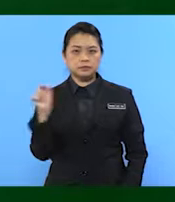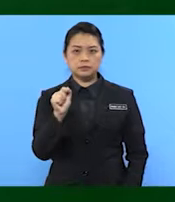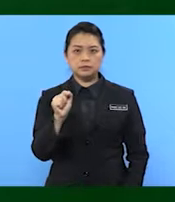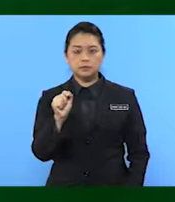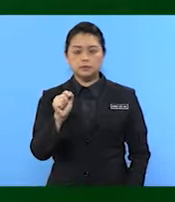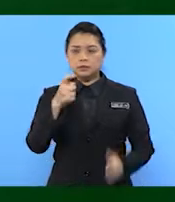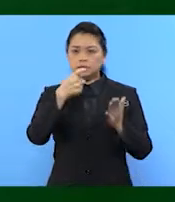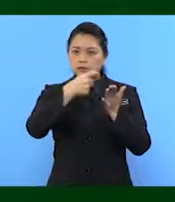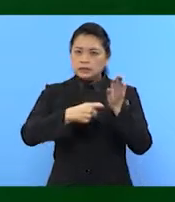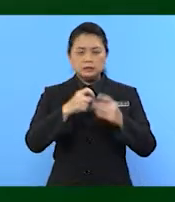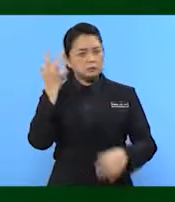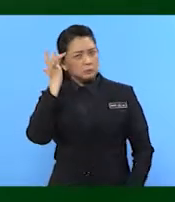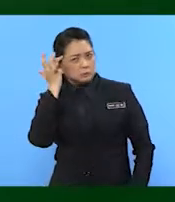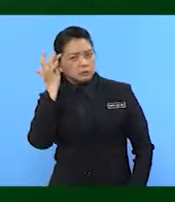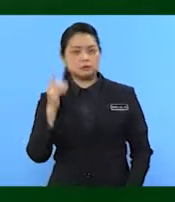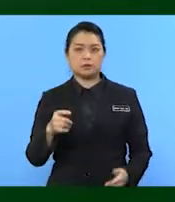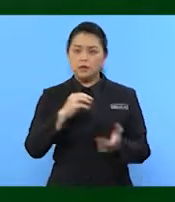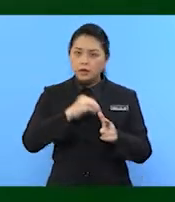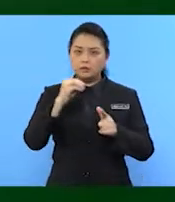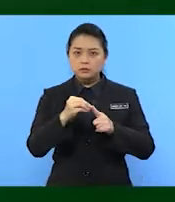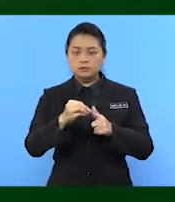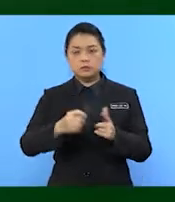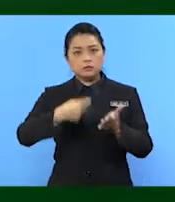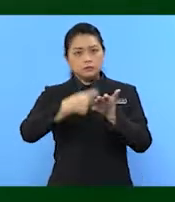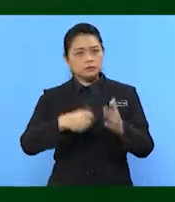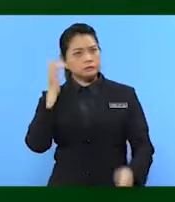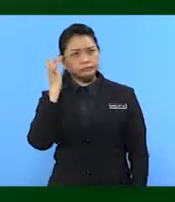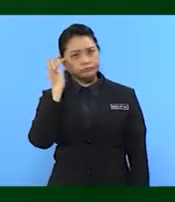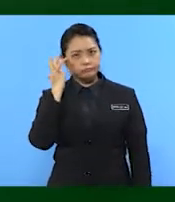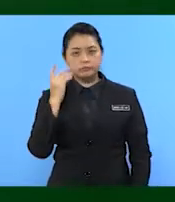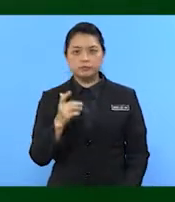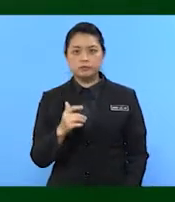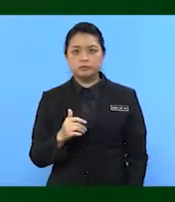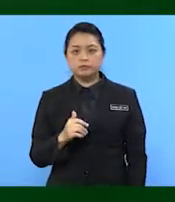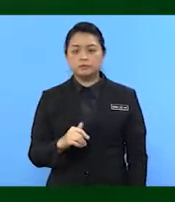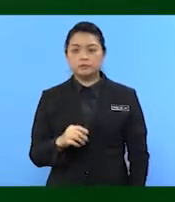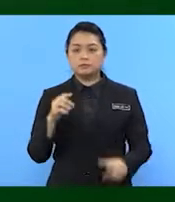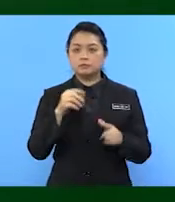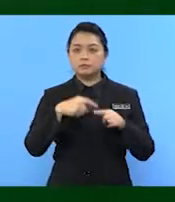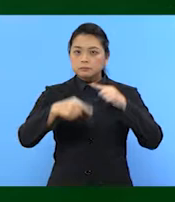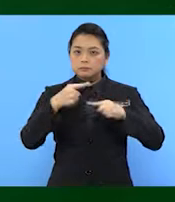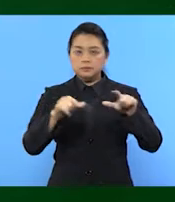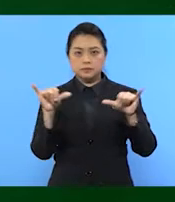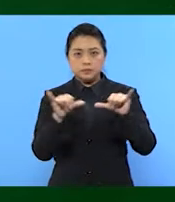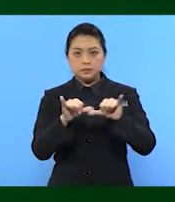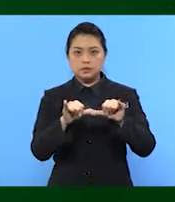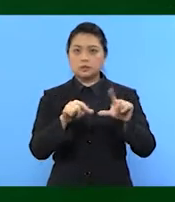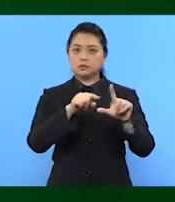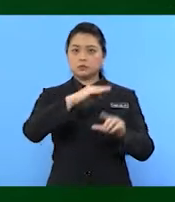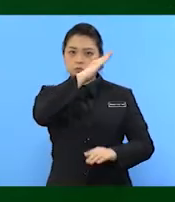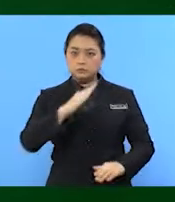tak terhinggaan atau nilai tak tertarif apabila saiz sudut tirus bertambah dari sifar